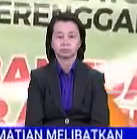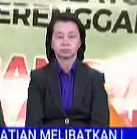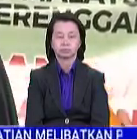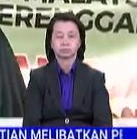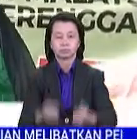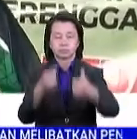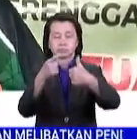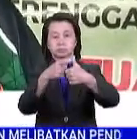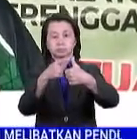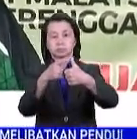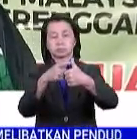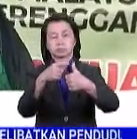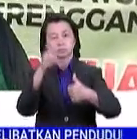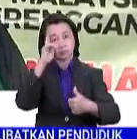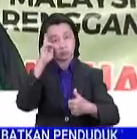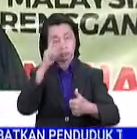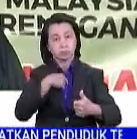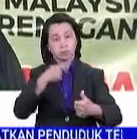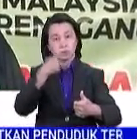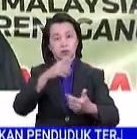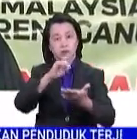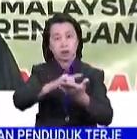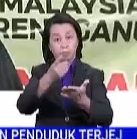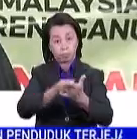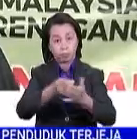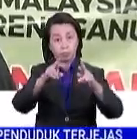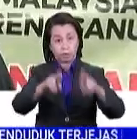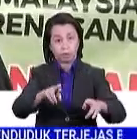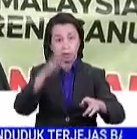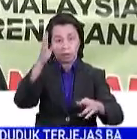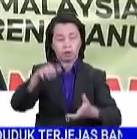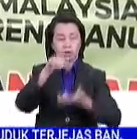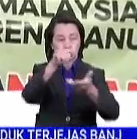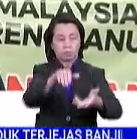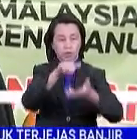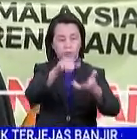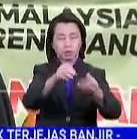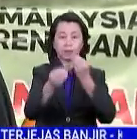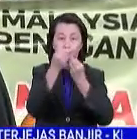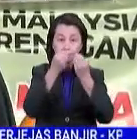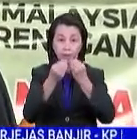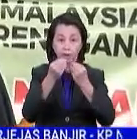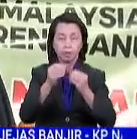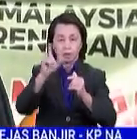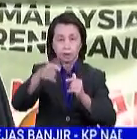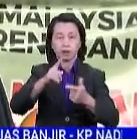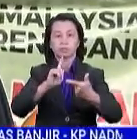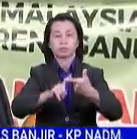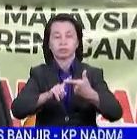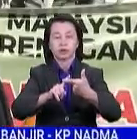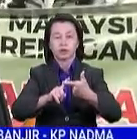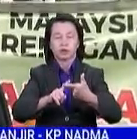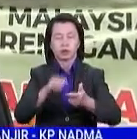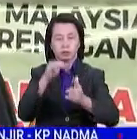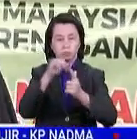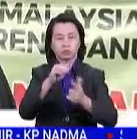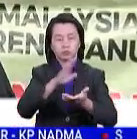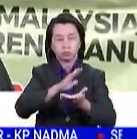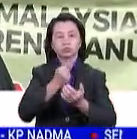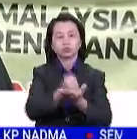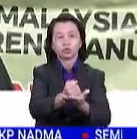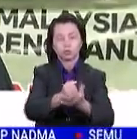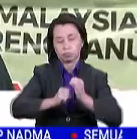Yang pertamanya, seperti yang saya sebut, dapur rakyat, kita akan membekalkan makanan dan kemudian yang keduanya, misi